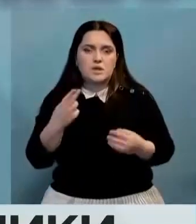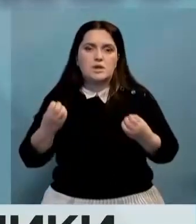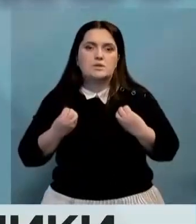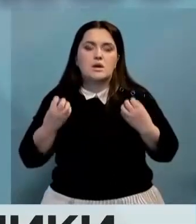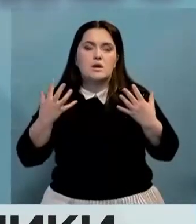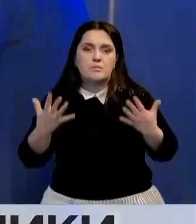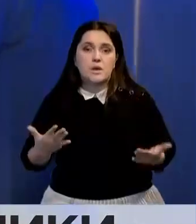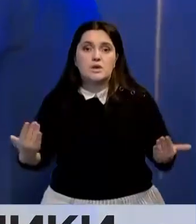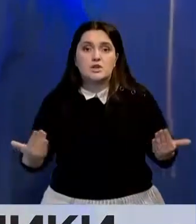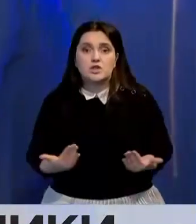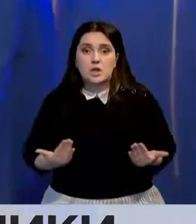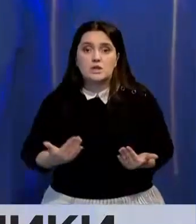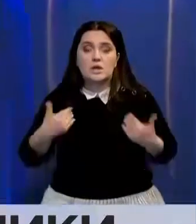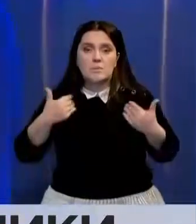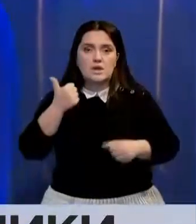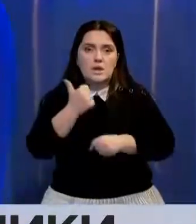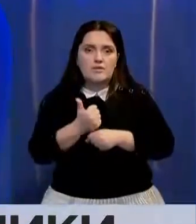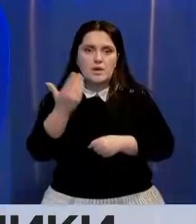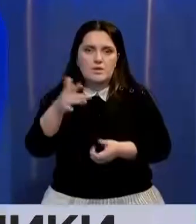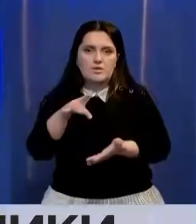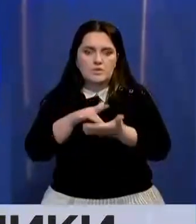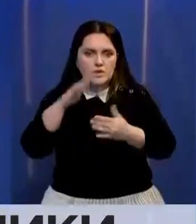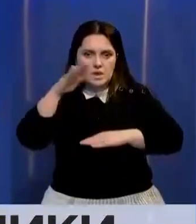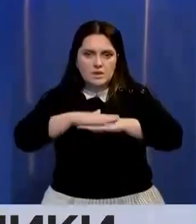праздника, жителей поздравил глава региона.